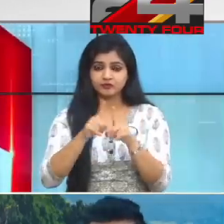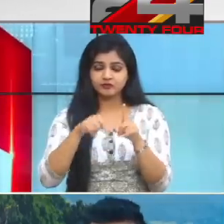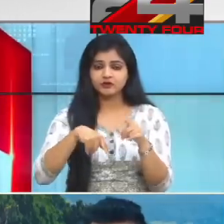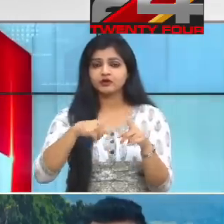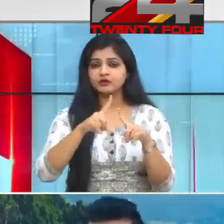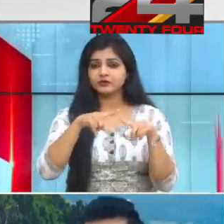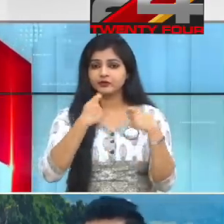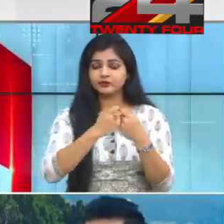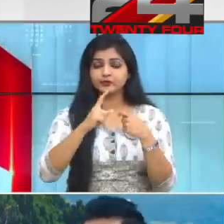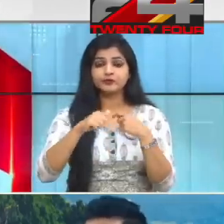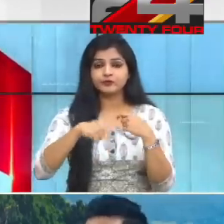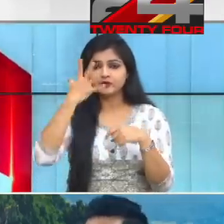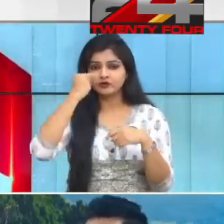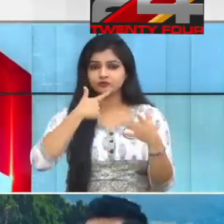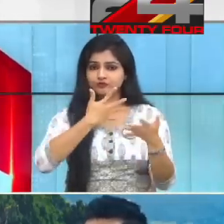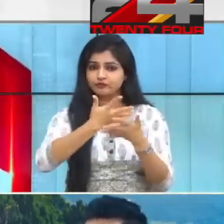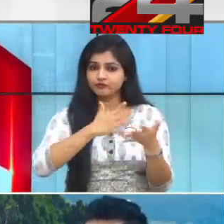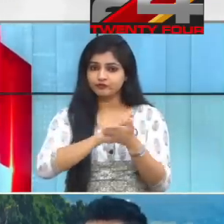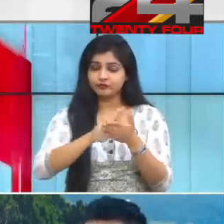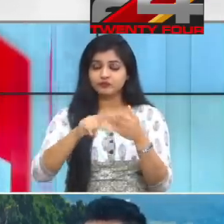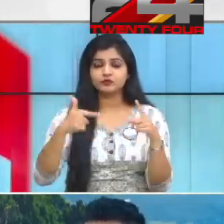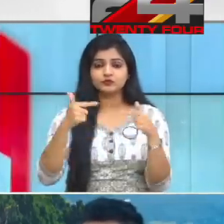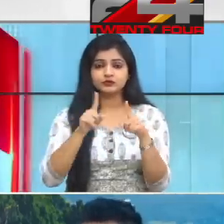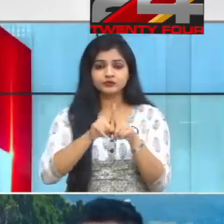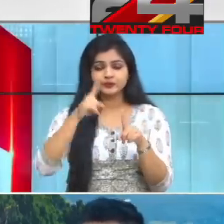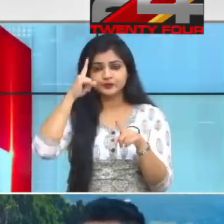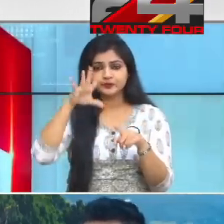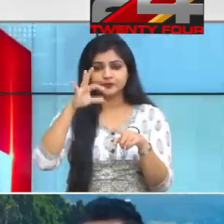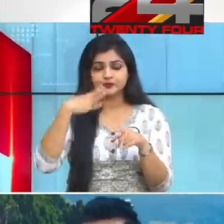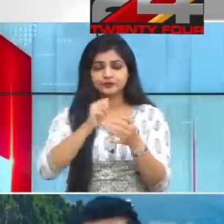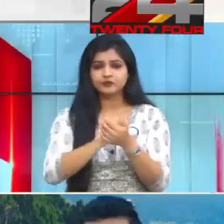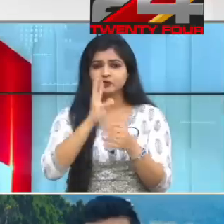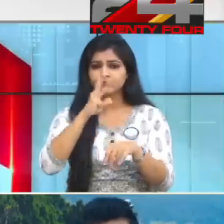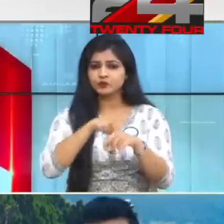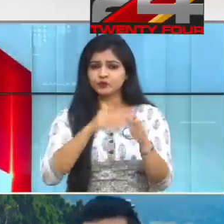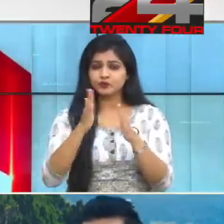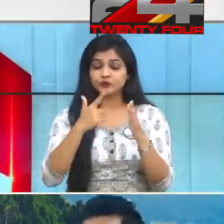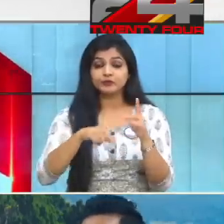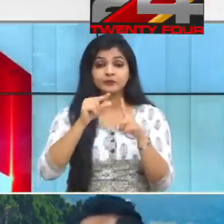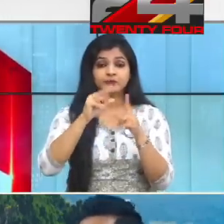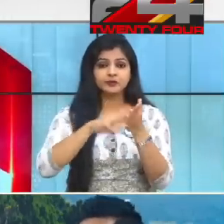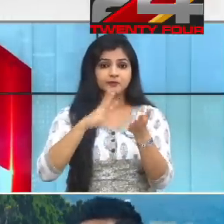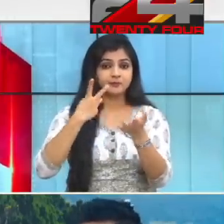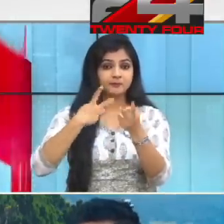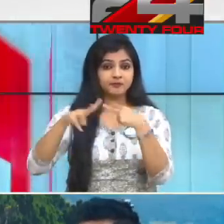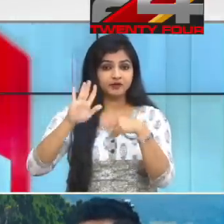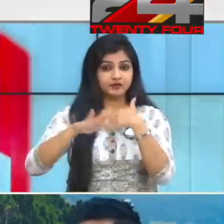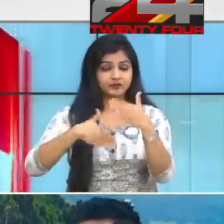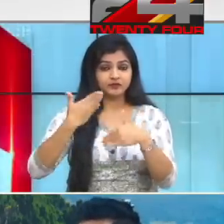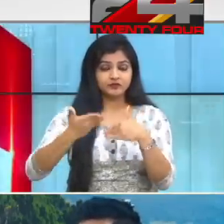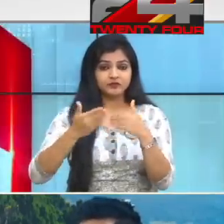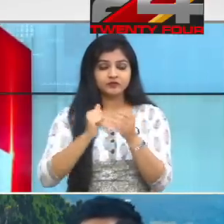ഡിസ്കഷൻ നടത്തുന്നുണ്ട്. അതിനുശേഷം ഒരു ഉചിതമായി തീരുമാനം കൈക്കൊള്ളും. ഒരു 3 മണിക്ക് ശേഷം പ്രധാനമന്ത്രി പോയതിന് ശേഷം പിന്നെ